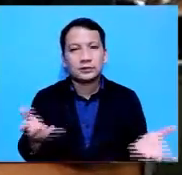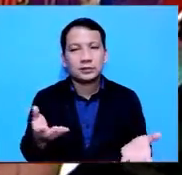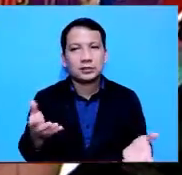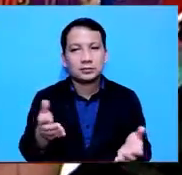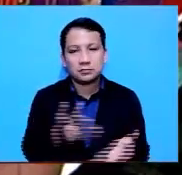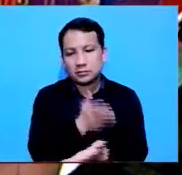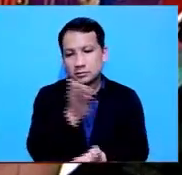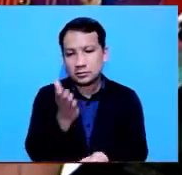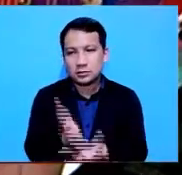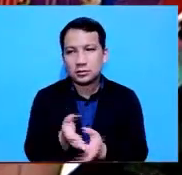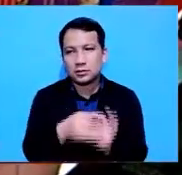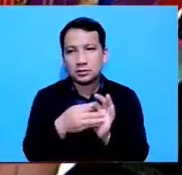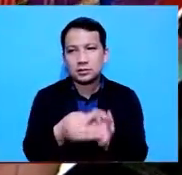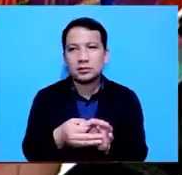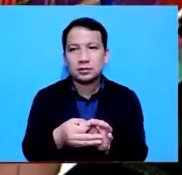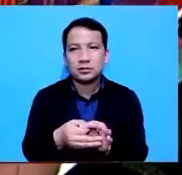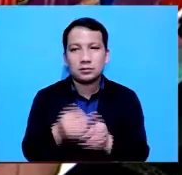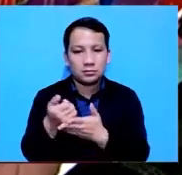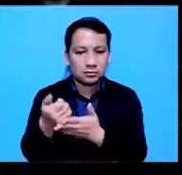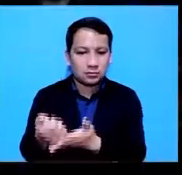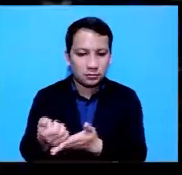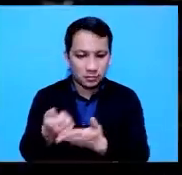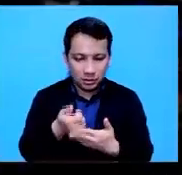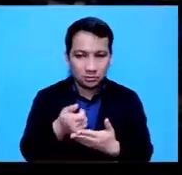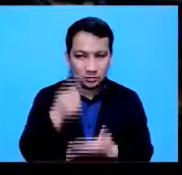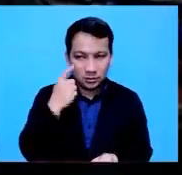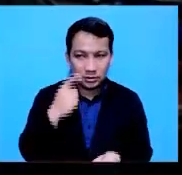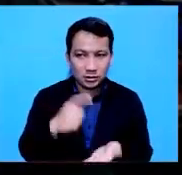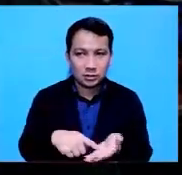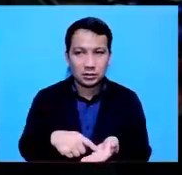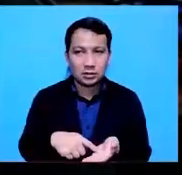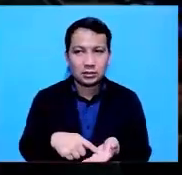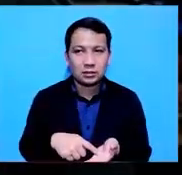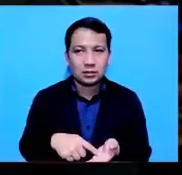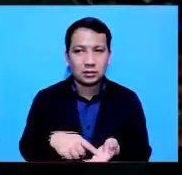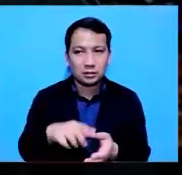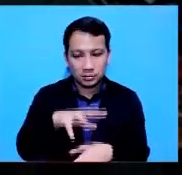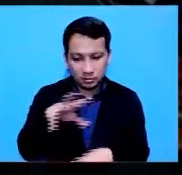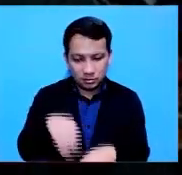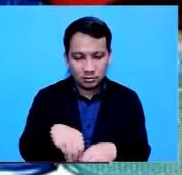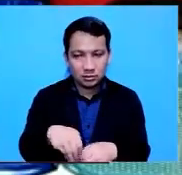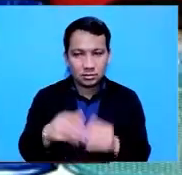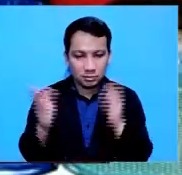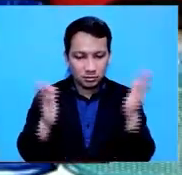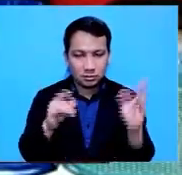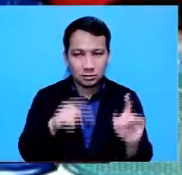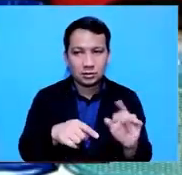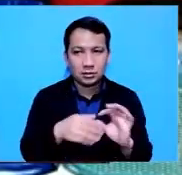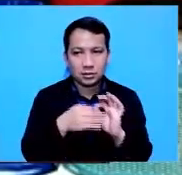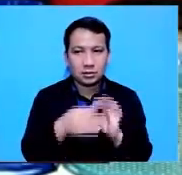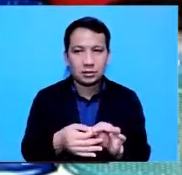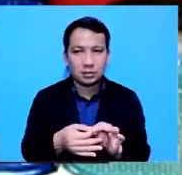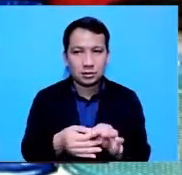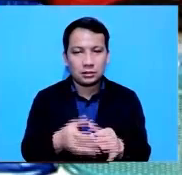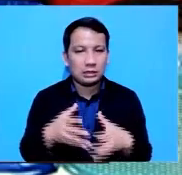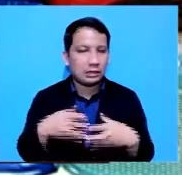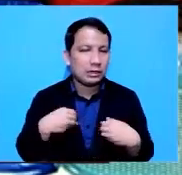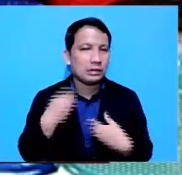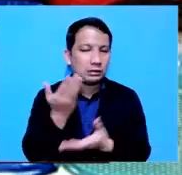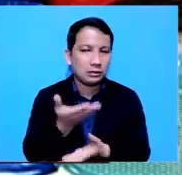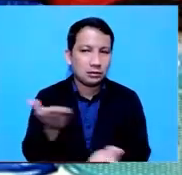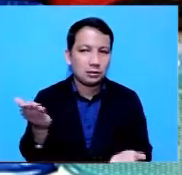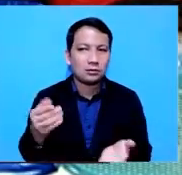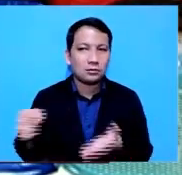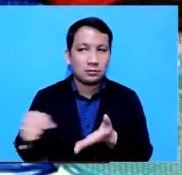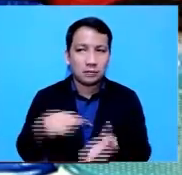Ismael, nagpapatulong magpa-register ng SIM. Hindi man ito kabilang sa mga alok na serbisyo ni Ismael. Pumapayag na raw siya, basta magbayad sa